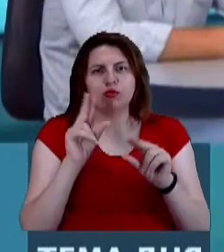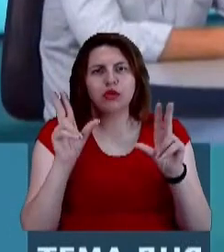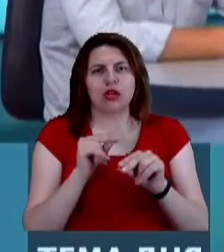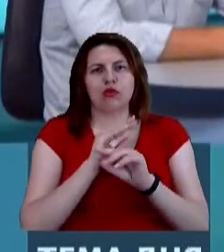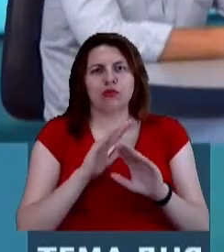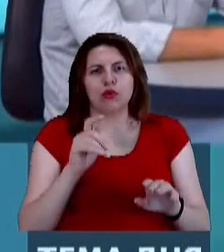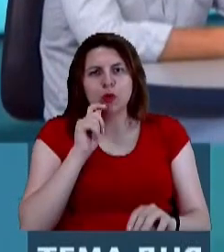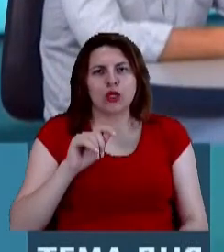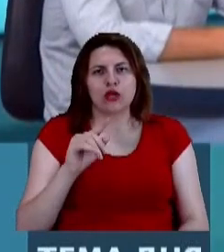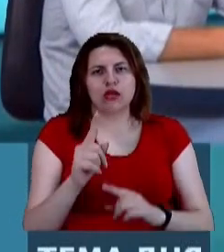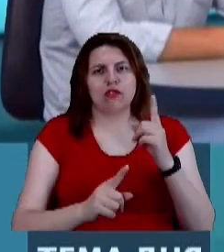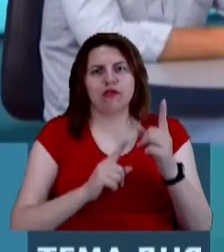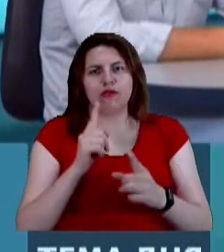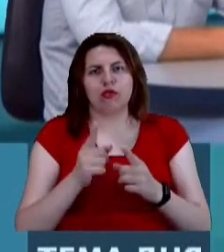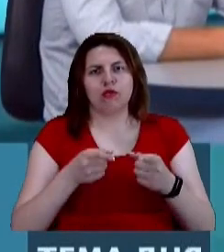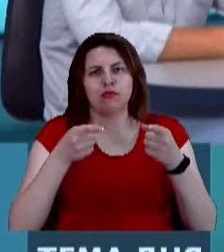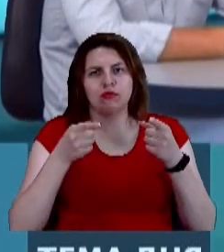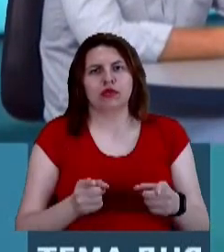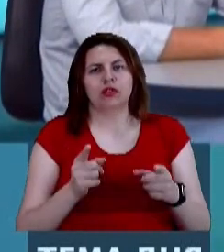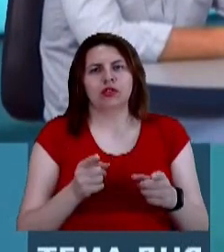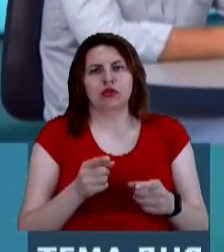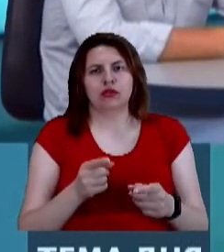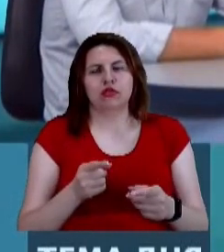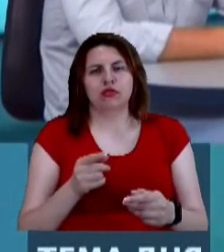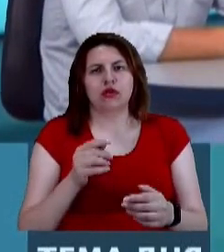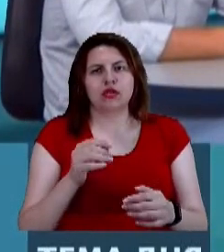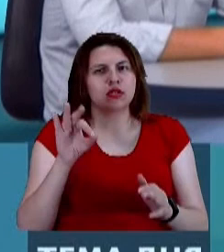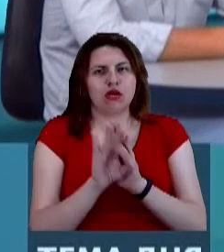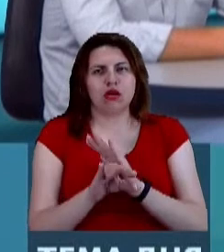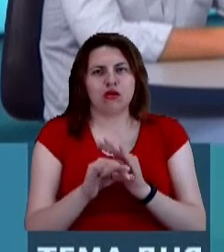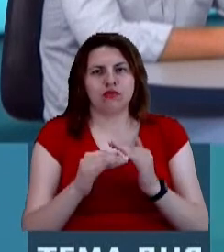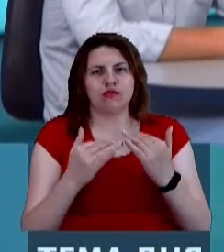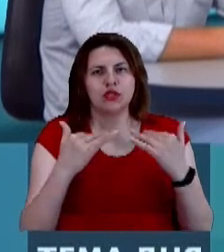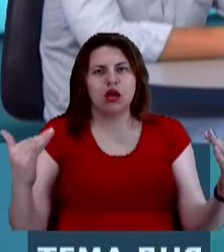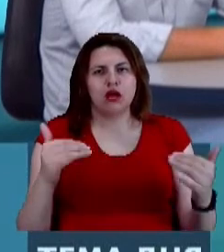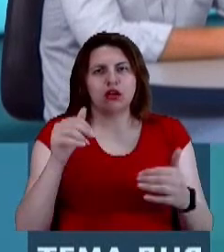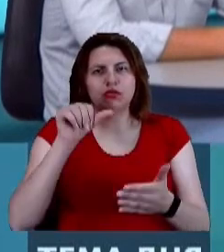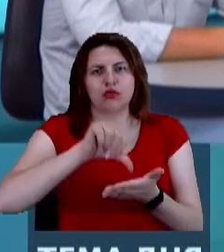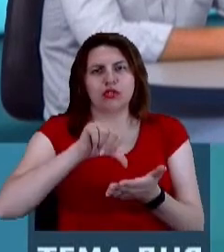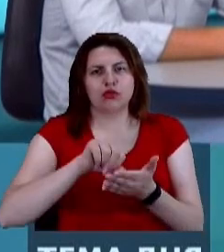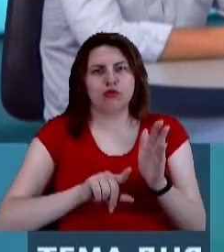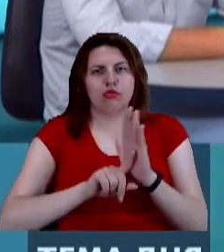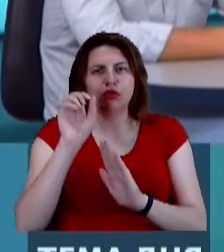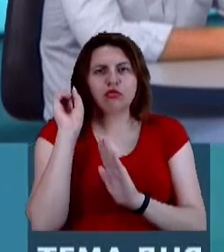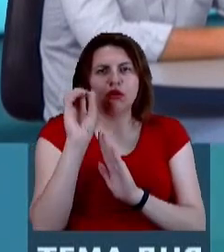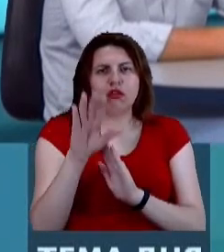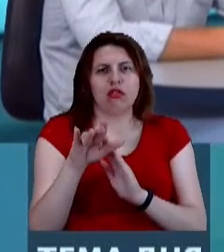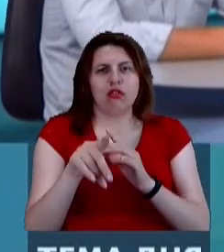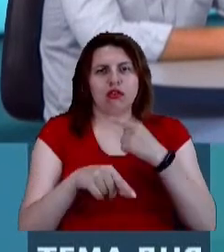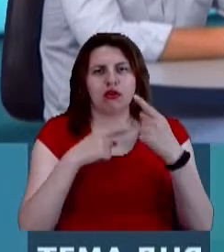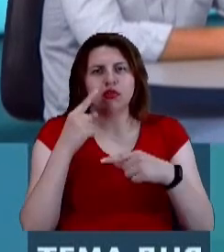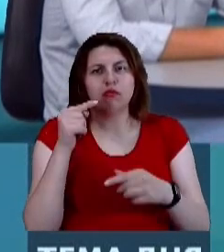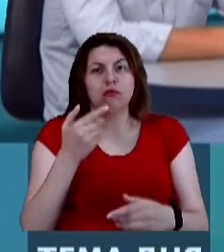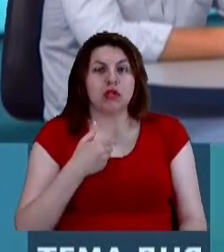об'єктивно, щиро, одразу в залі серед присутніх знайдеться людина, яка почне закидати і казати, а ось ми знаємо, наприклад, що